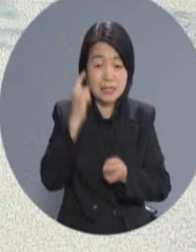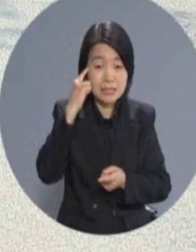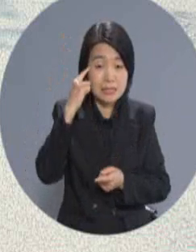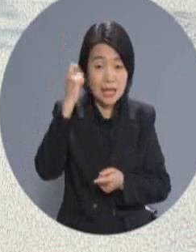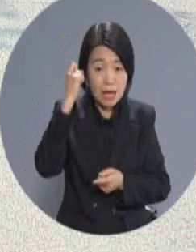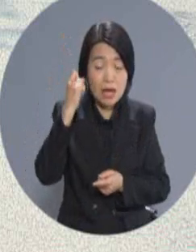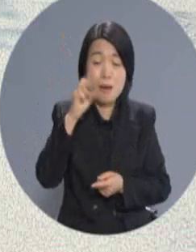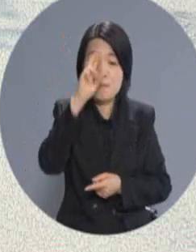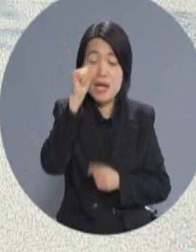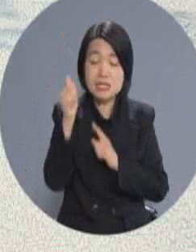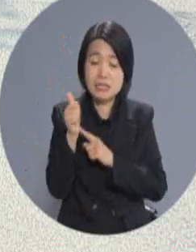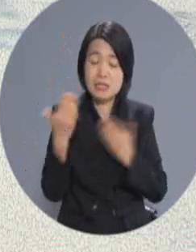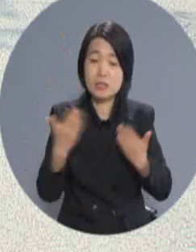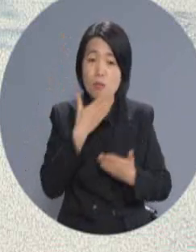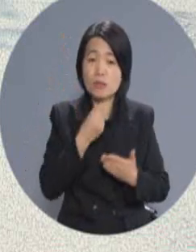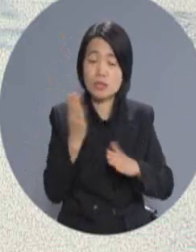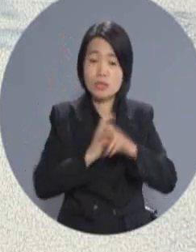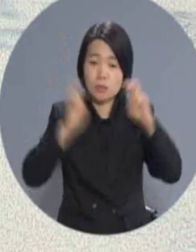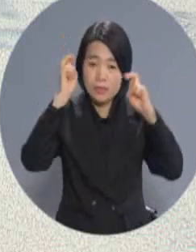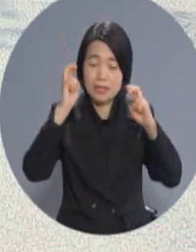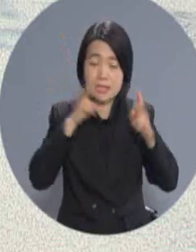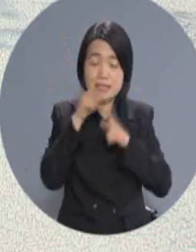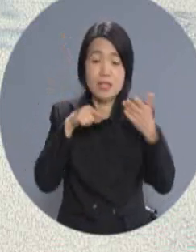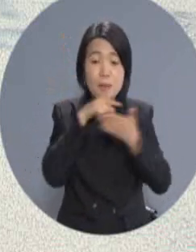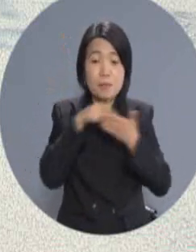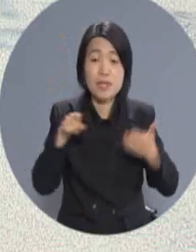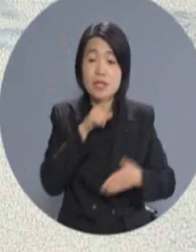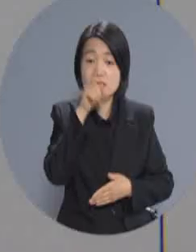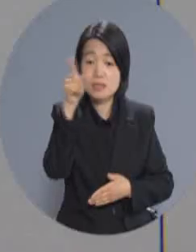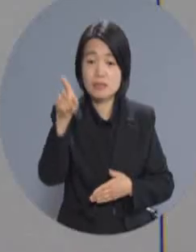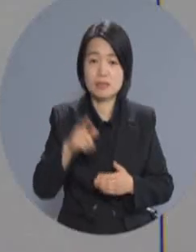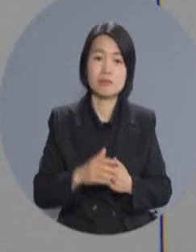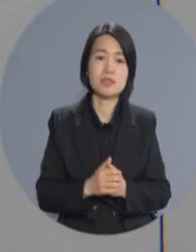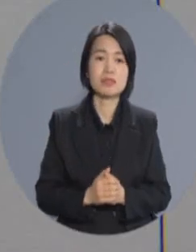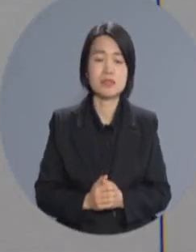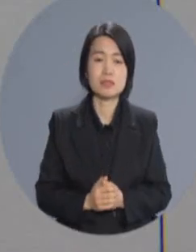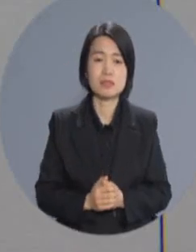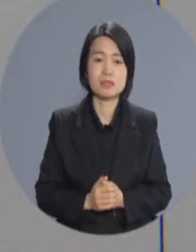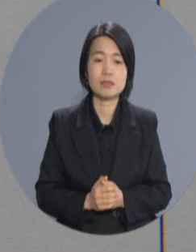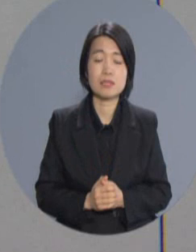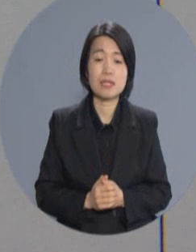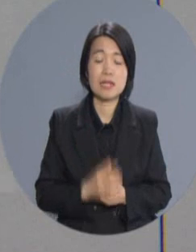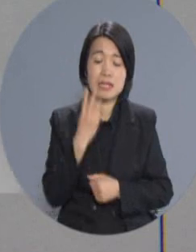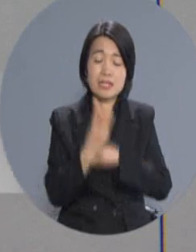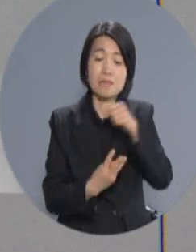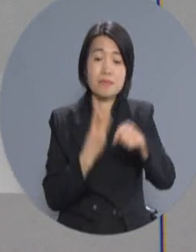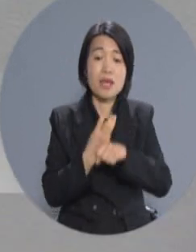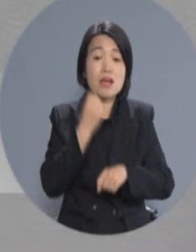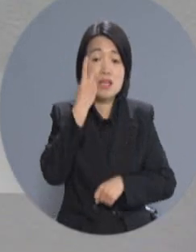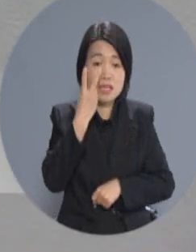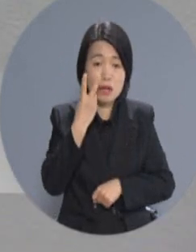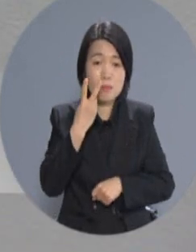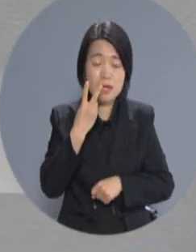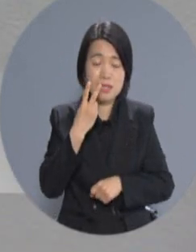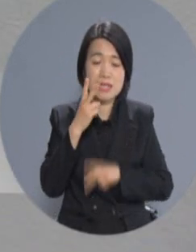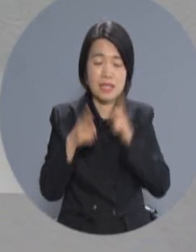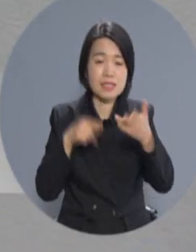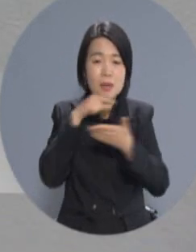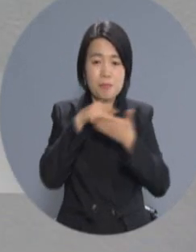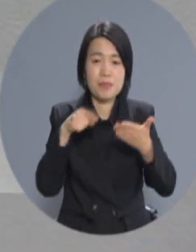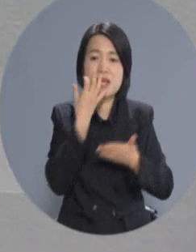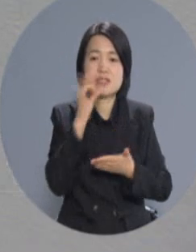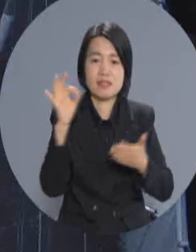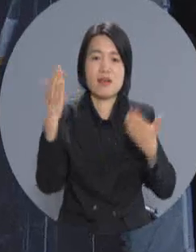씨는 근로복지공단에 산업재해를 신청했습니다. 그리고 3년 2개월 만에 산재 판정을